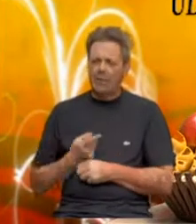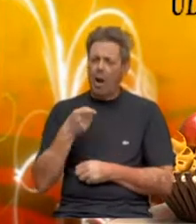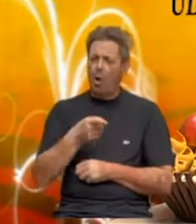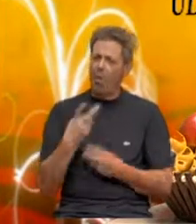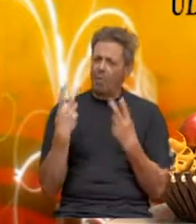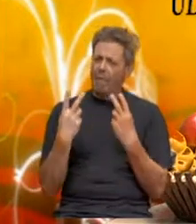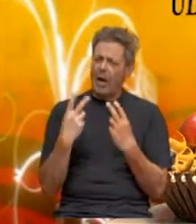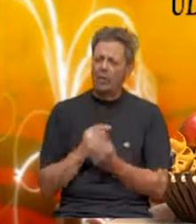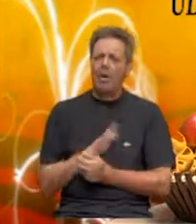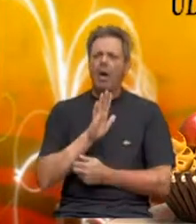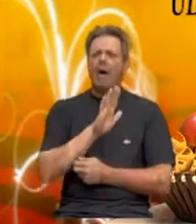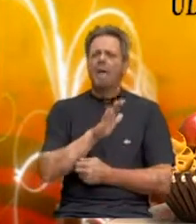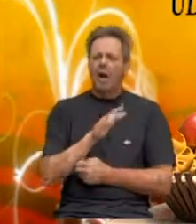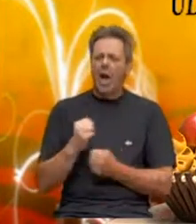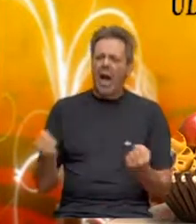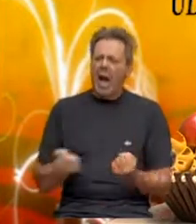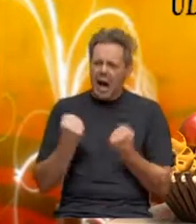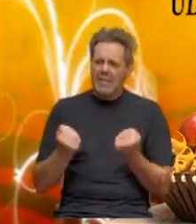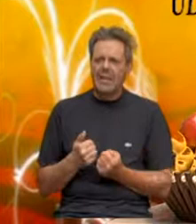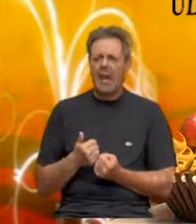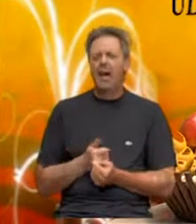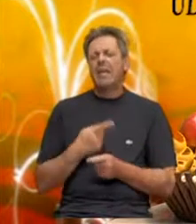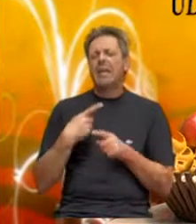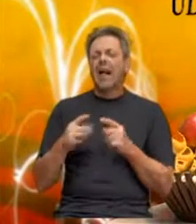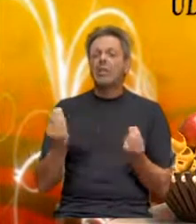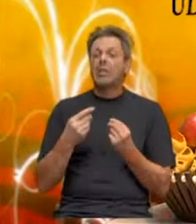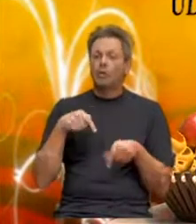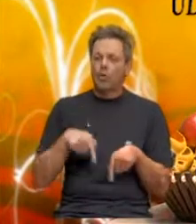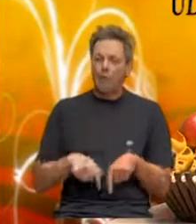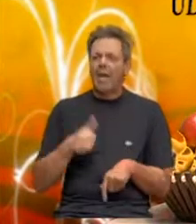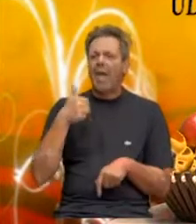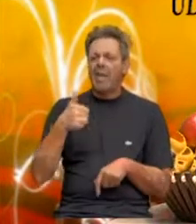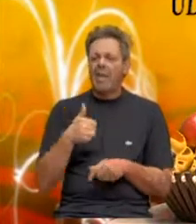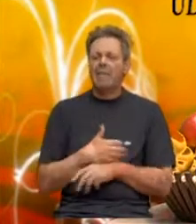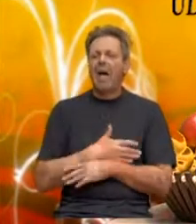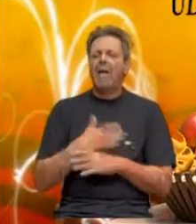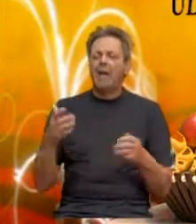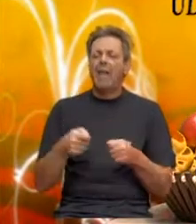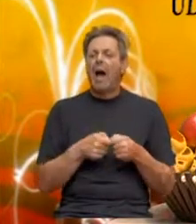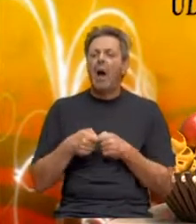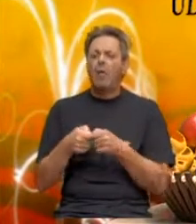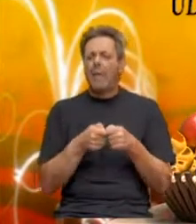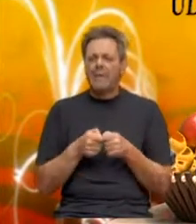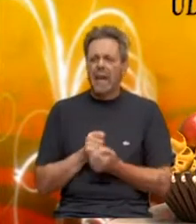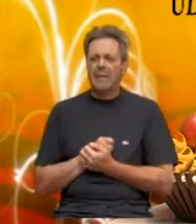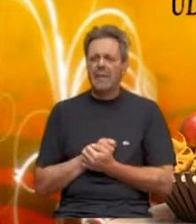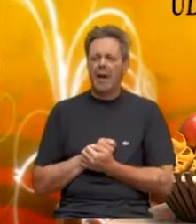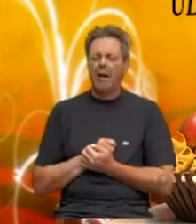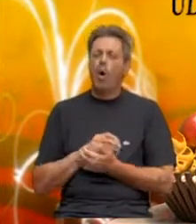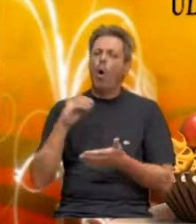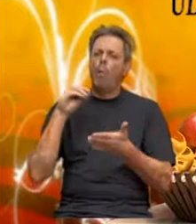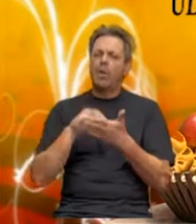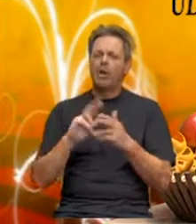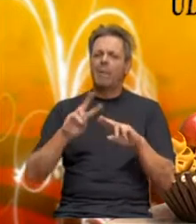je jako važno, vaša akcija i vaš razlog zašto ste ovdje, je jedna velika organizacija